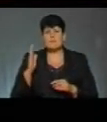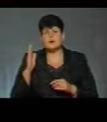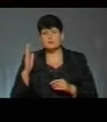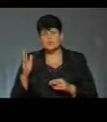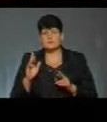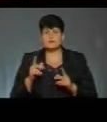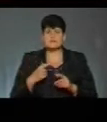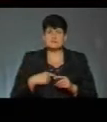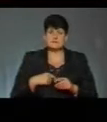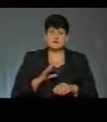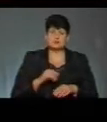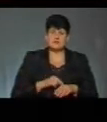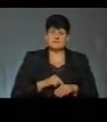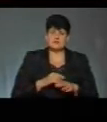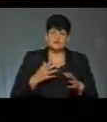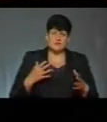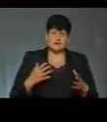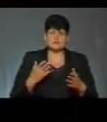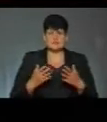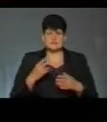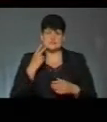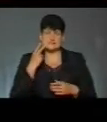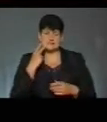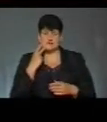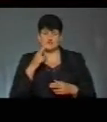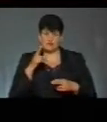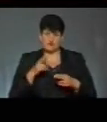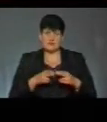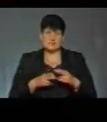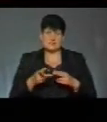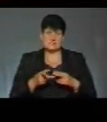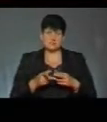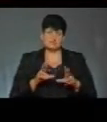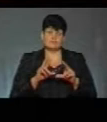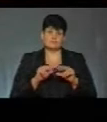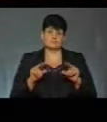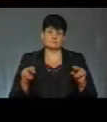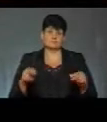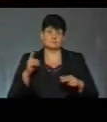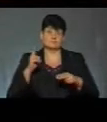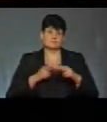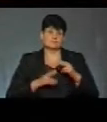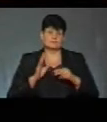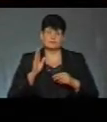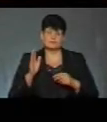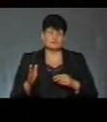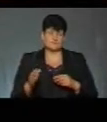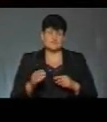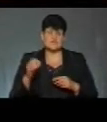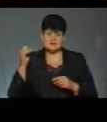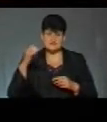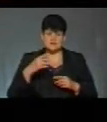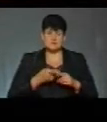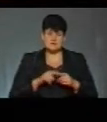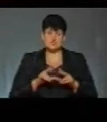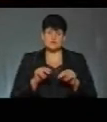як він себе буде відчувати, але завжди в кінці хеппі-енд. І ось це світло – це є той хеппі-енд, куди кожен з